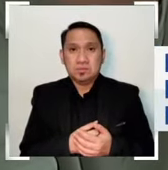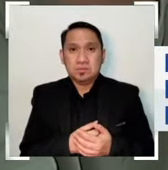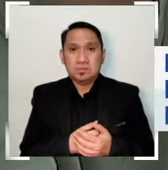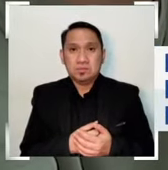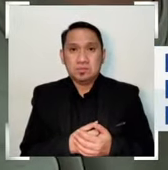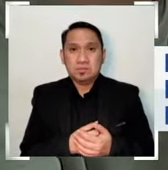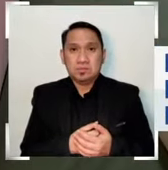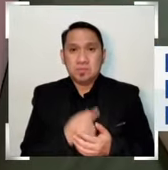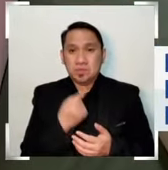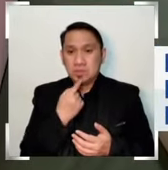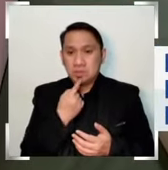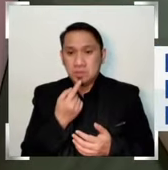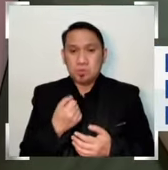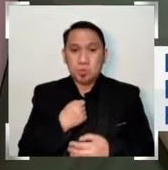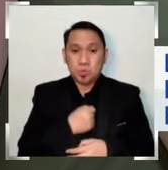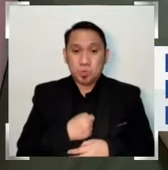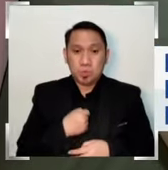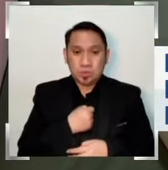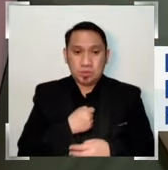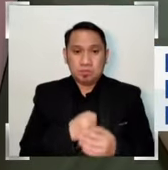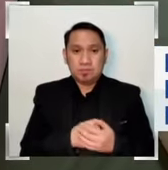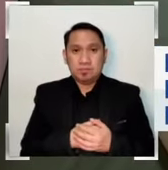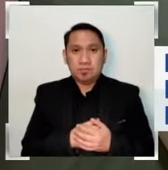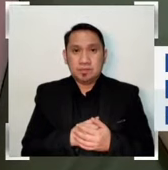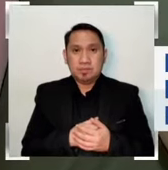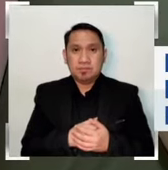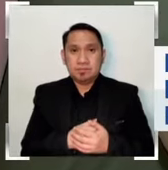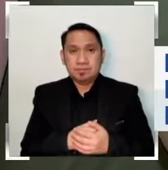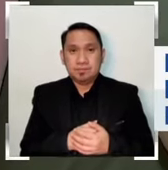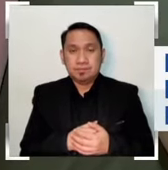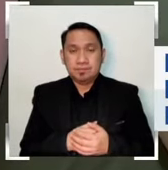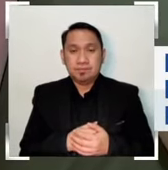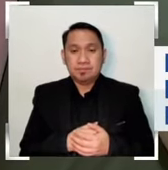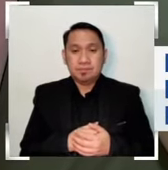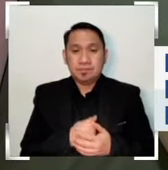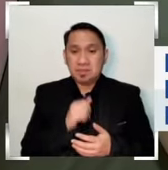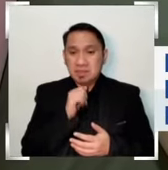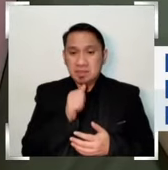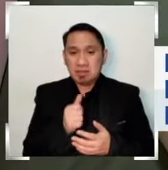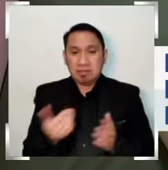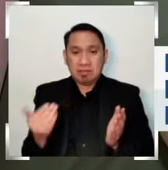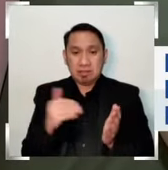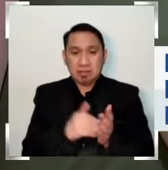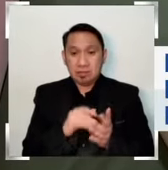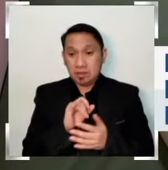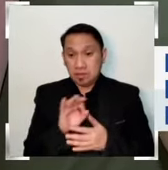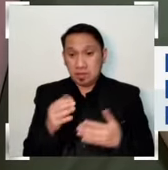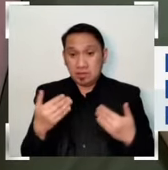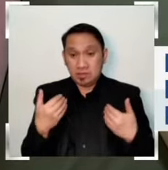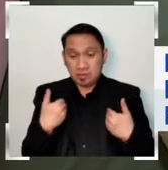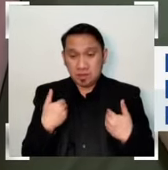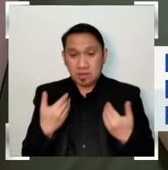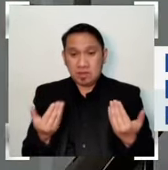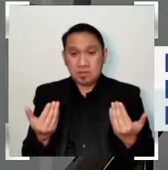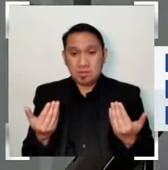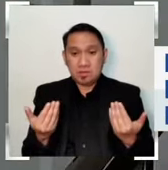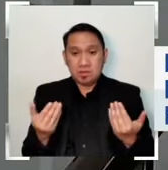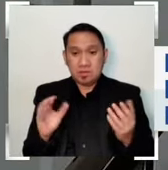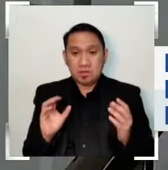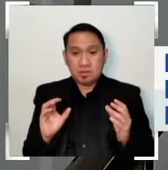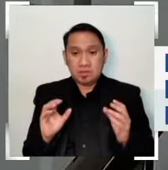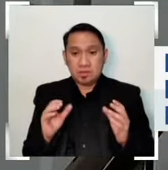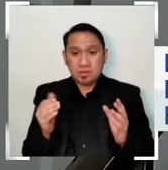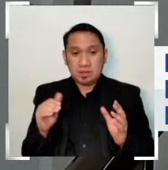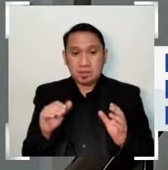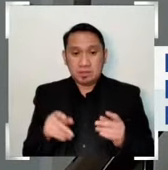paumanhin po, hindi ko na po ulitin, sir. At kung may pagkakataon na magbabago po, magbabago po.